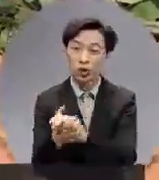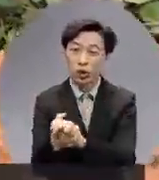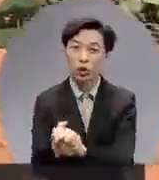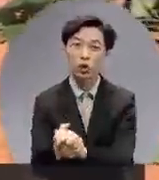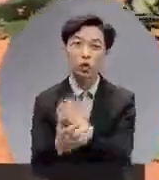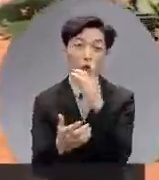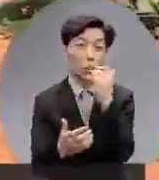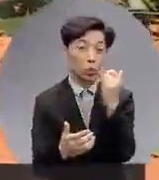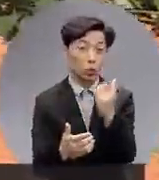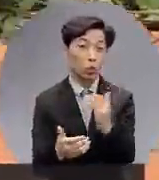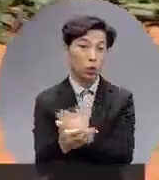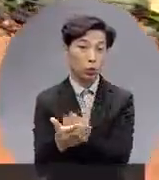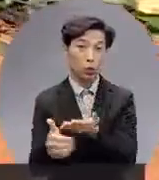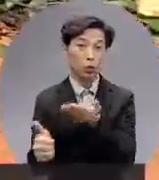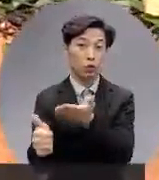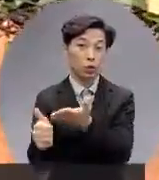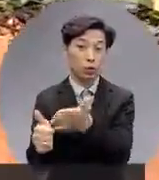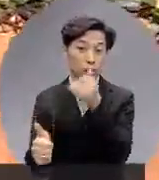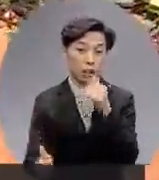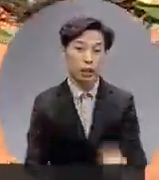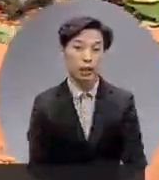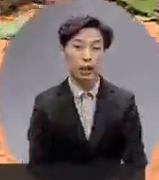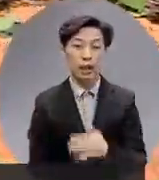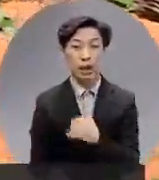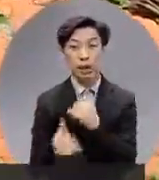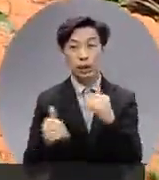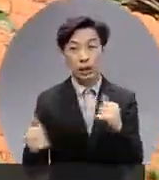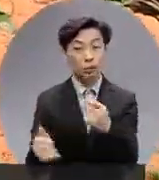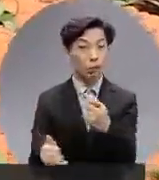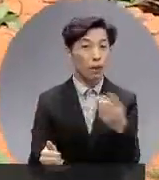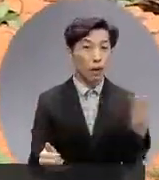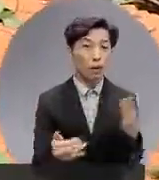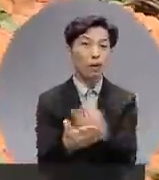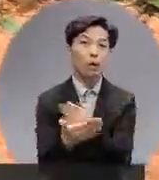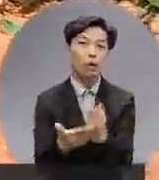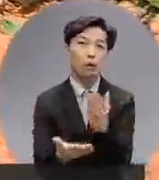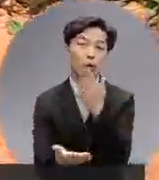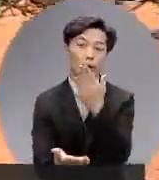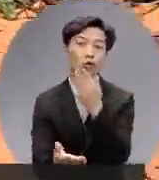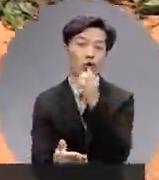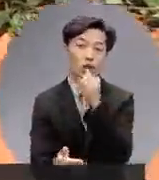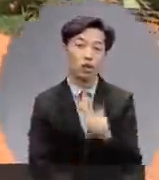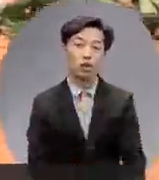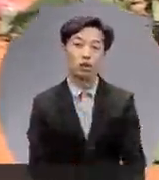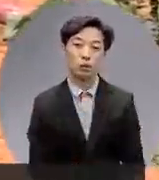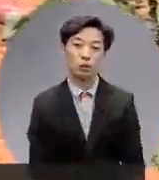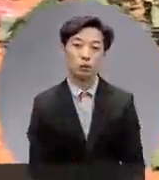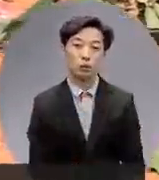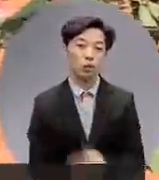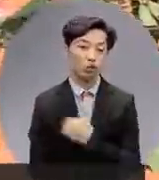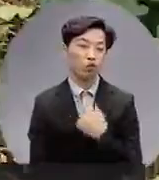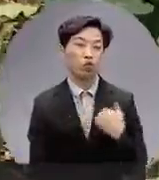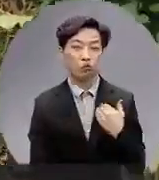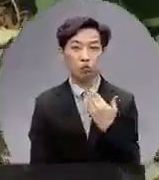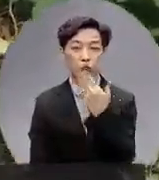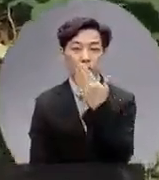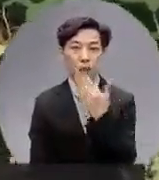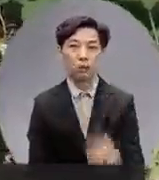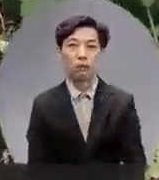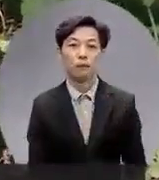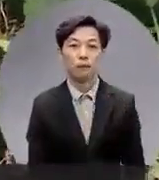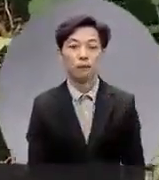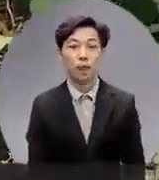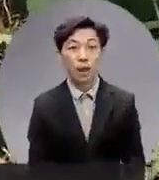드리고 아는 사람들도 또 여럿이 나눠 먹고 그래요. 그 먹을 맛치만 짓는 거니까.